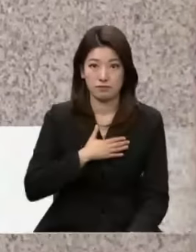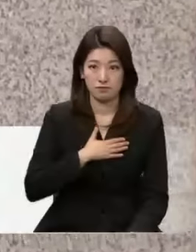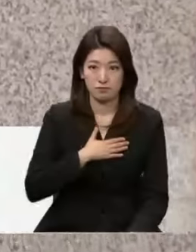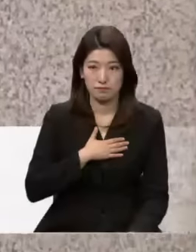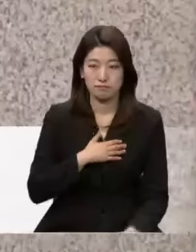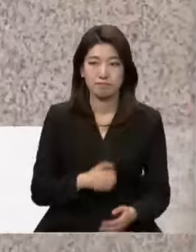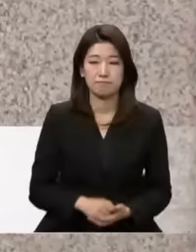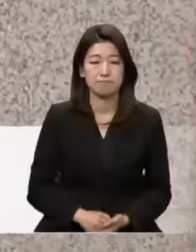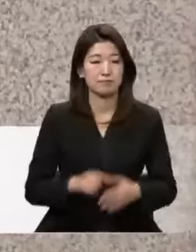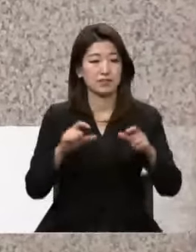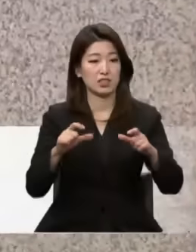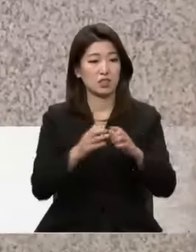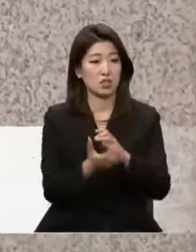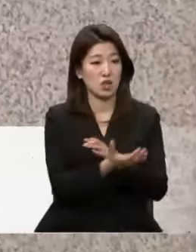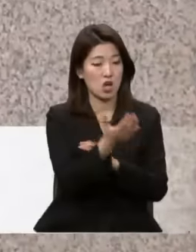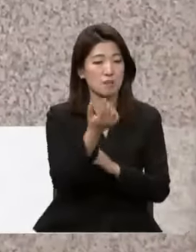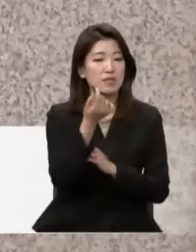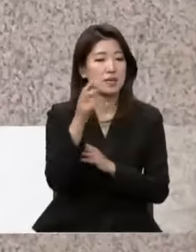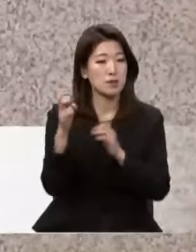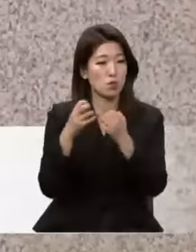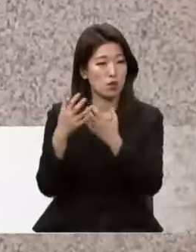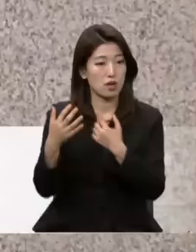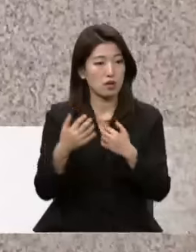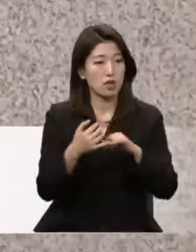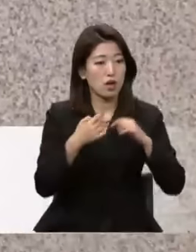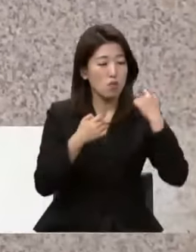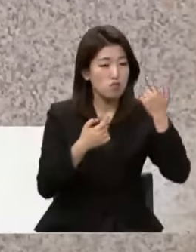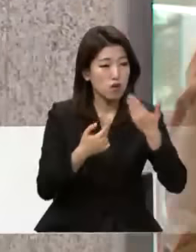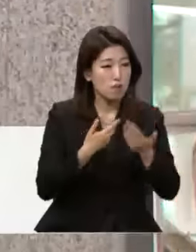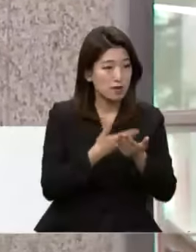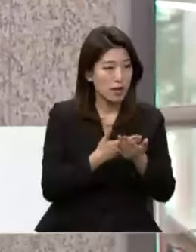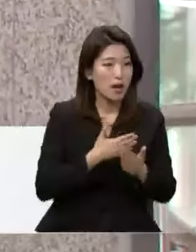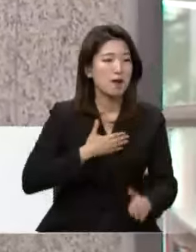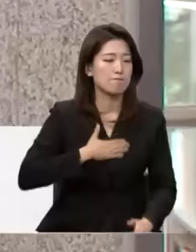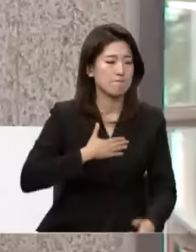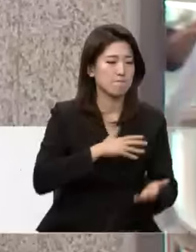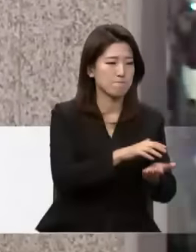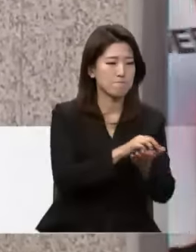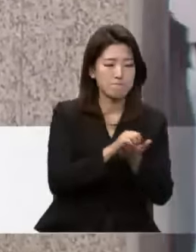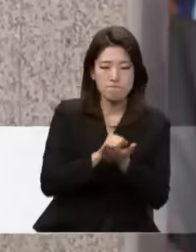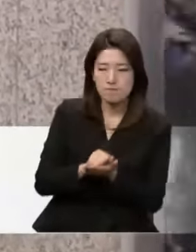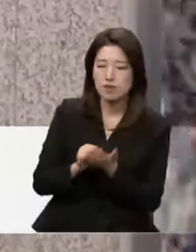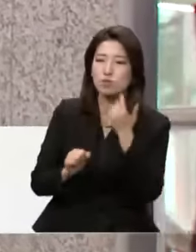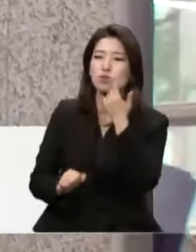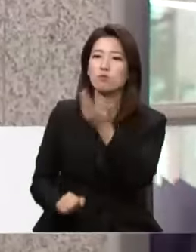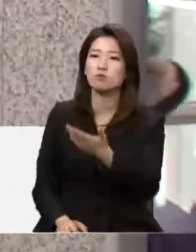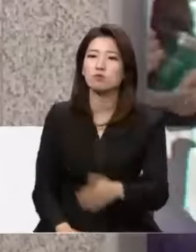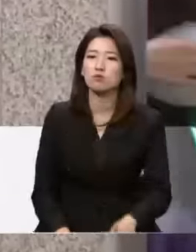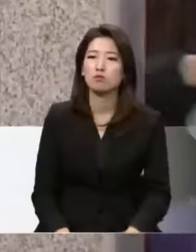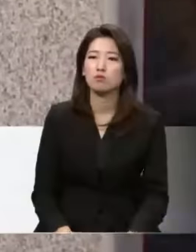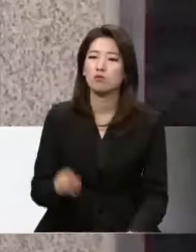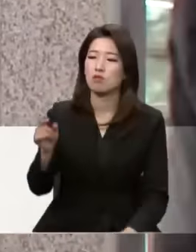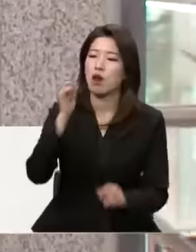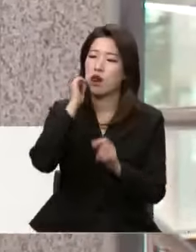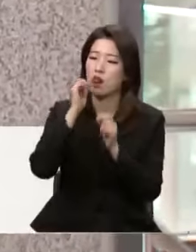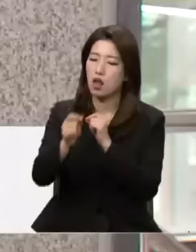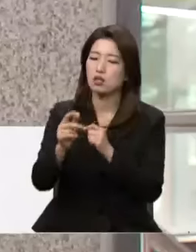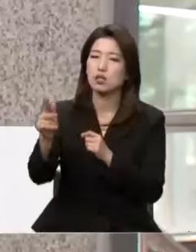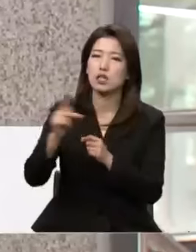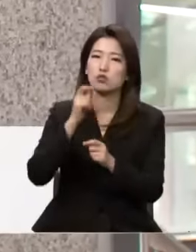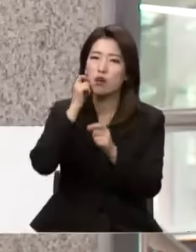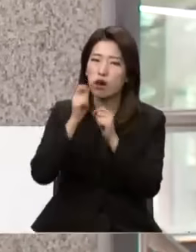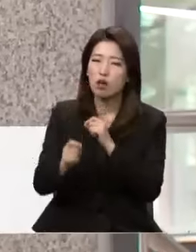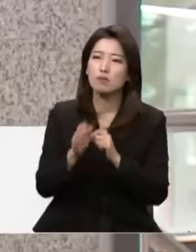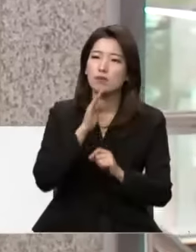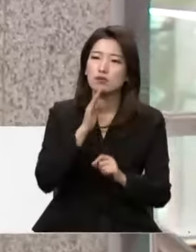꼭 TV 토론 때 물어봐 달라고 하는 사항들이 많았습니다 사기 대출이라고 구체적으로 으로 지적을 하면서